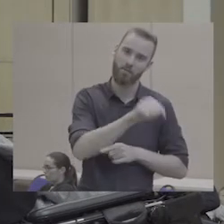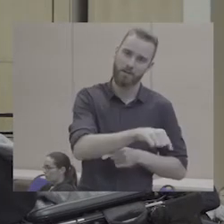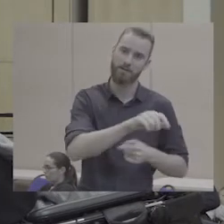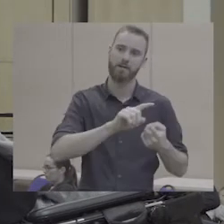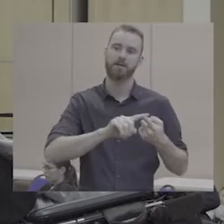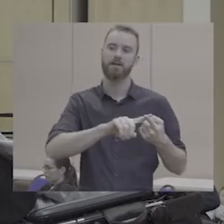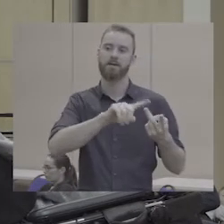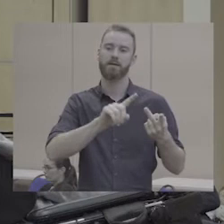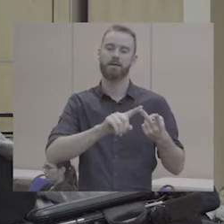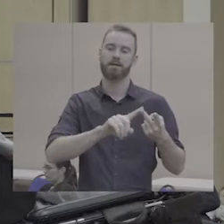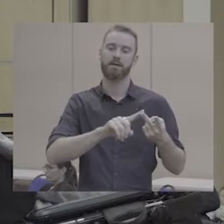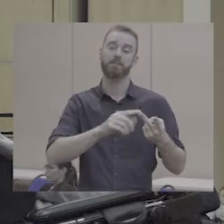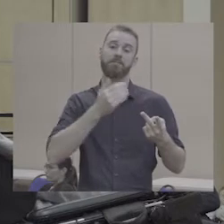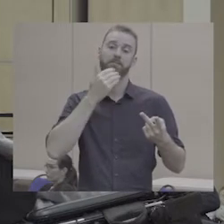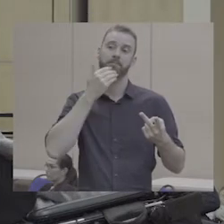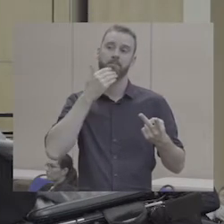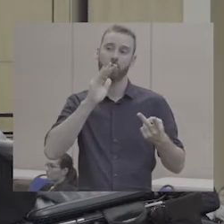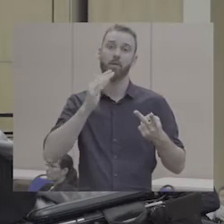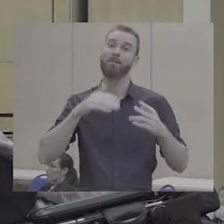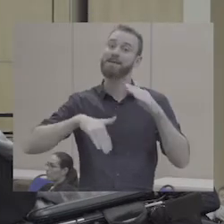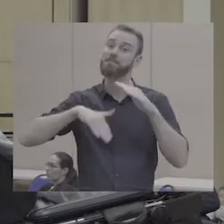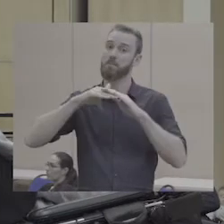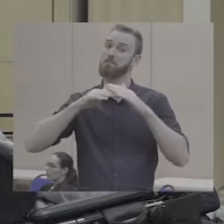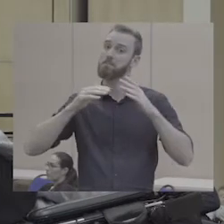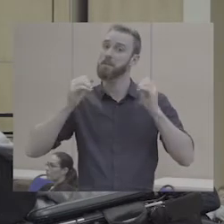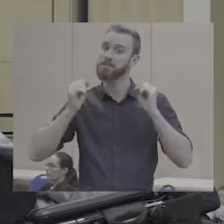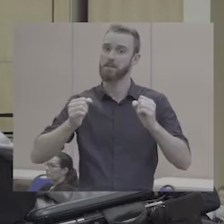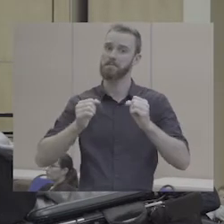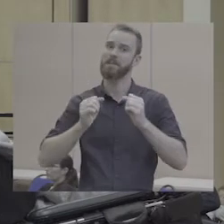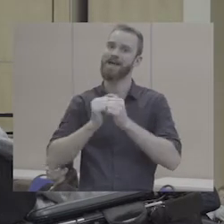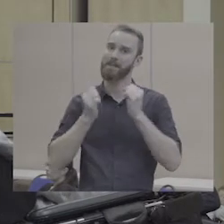puis avant tout avoir le maximum de logements adaptables.